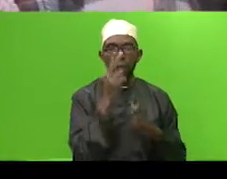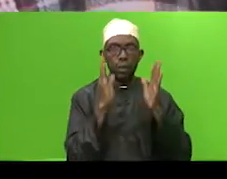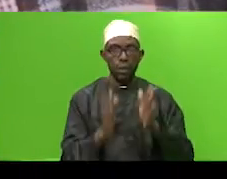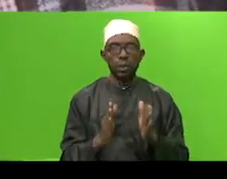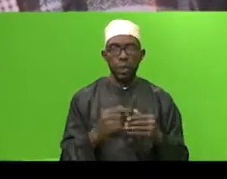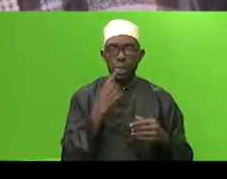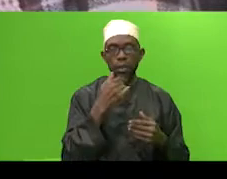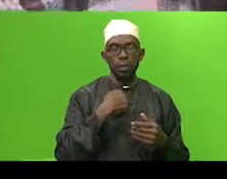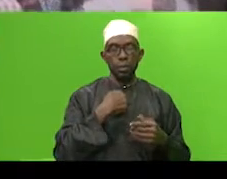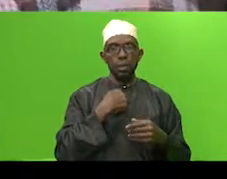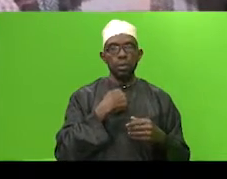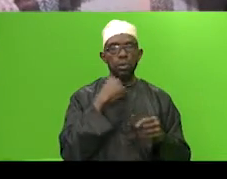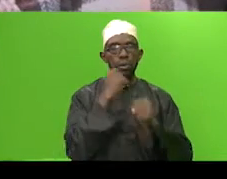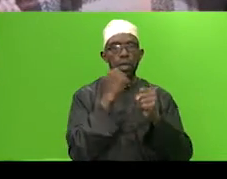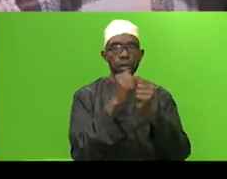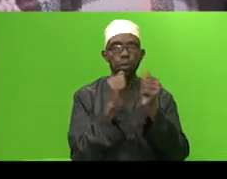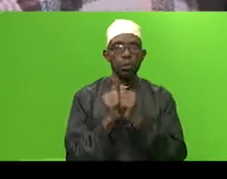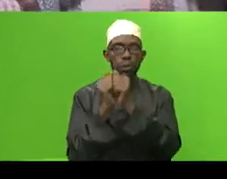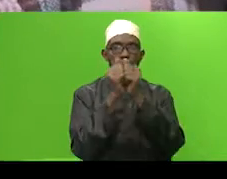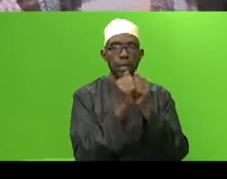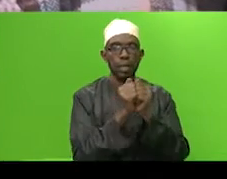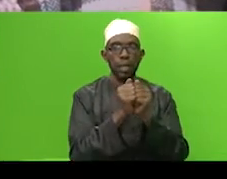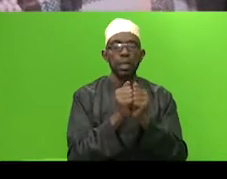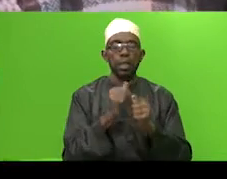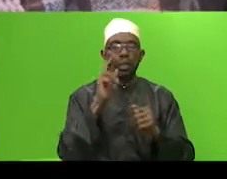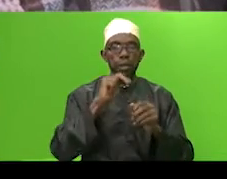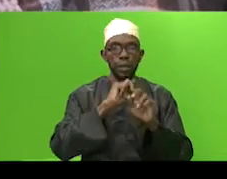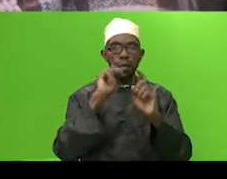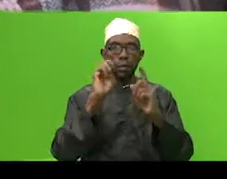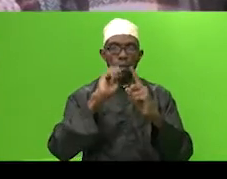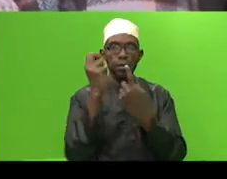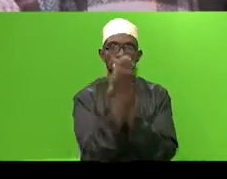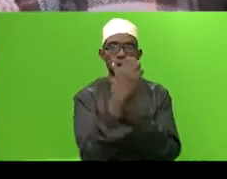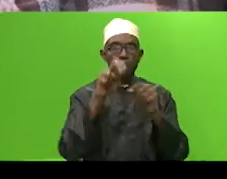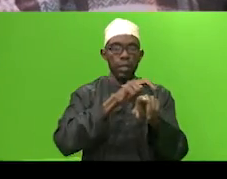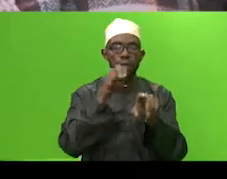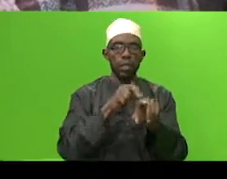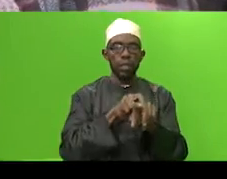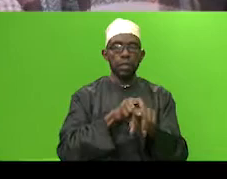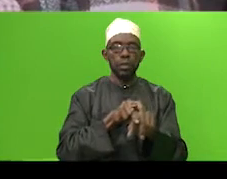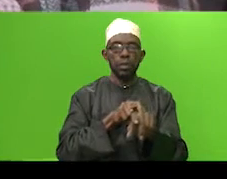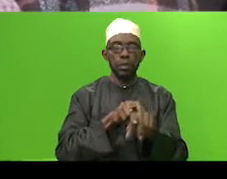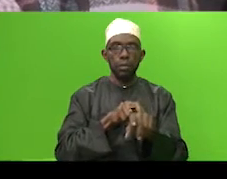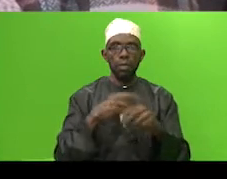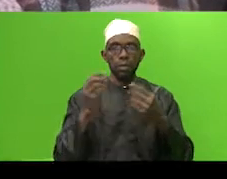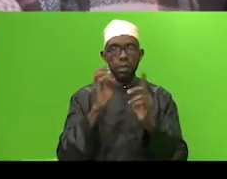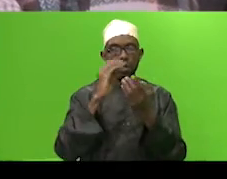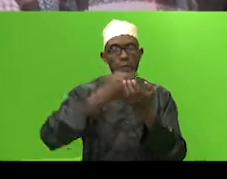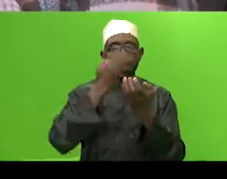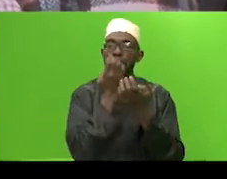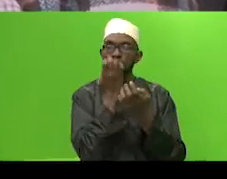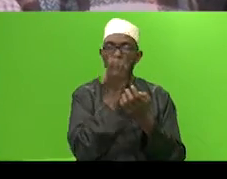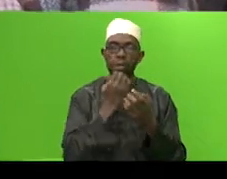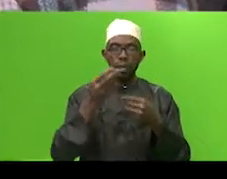akakwambia mimi nafanya kwa NEMA. Anakuja anakuuliza, habari yako mama mzuri, nataka maembe unichongee. Hai.